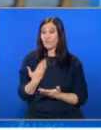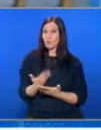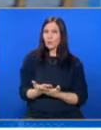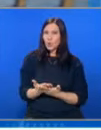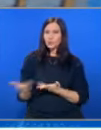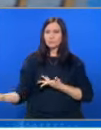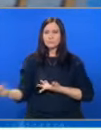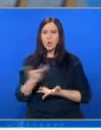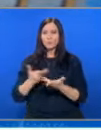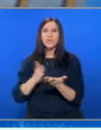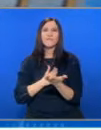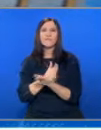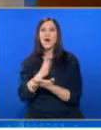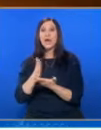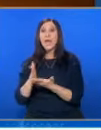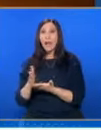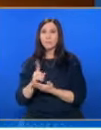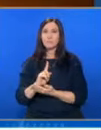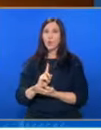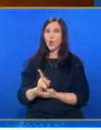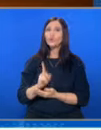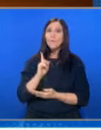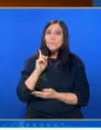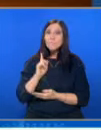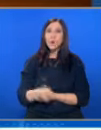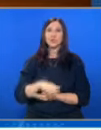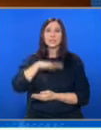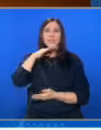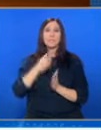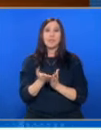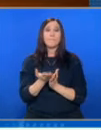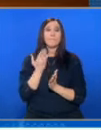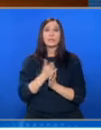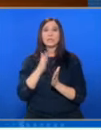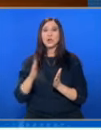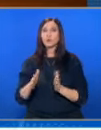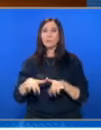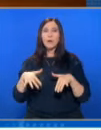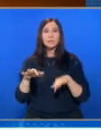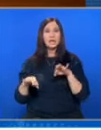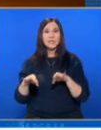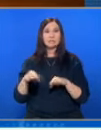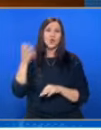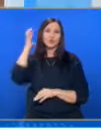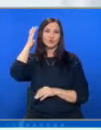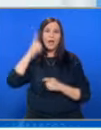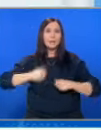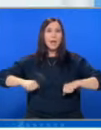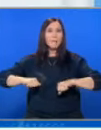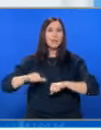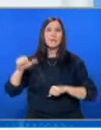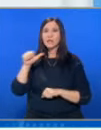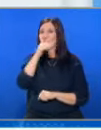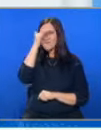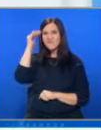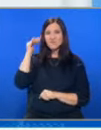предложил да обсъдят и вариант, при който може да се стигне до предсрочни парламентарни избори и служебен служебен кабинет, но Асен Василев